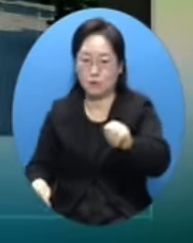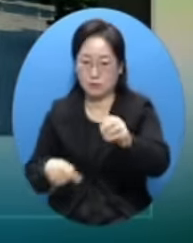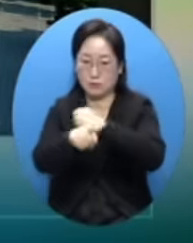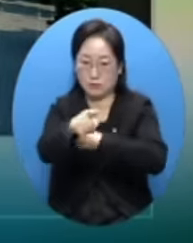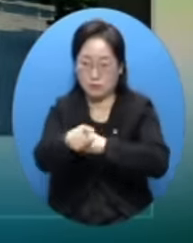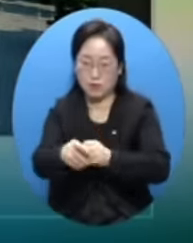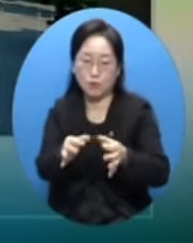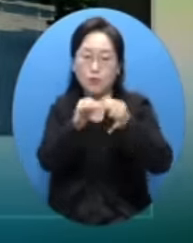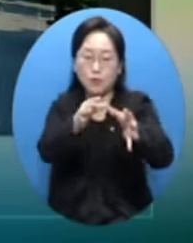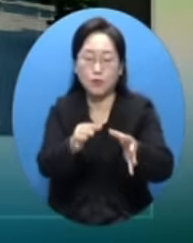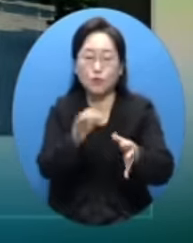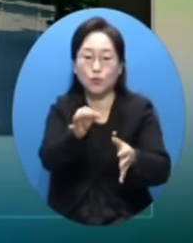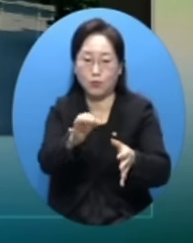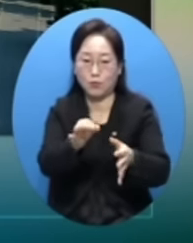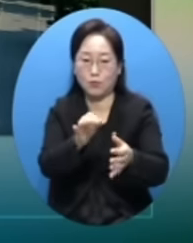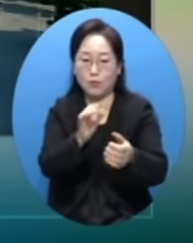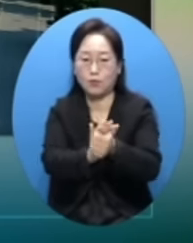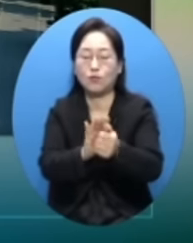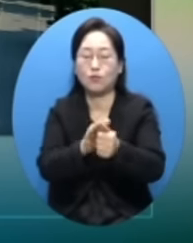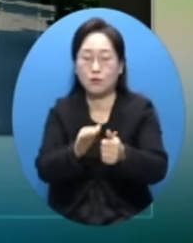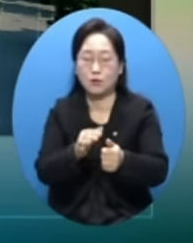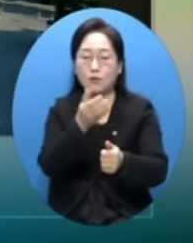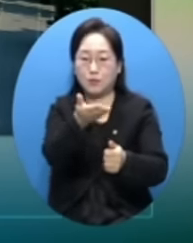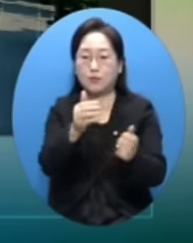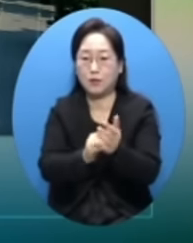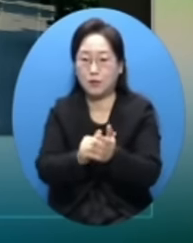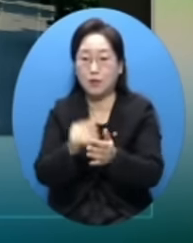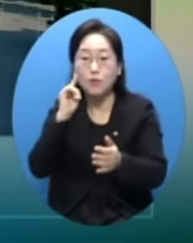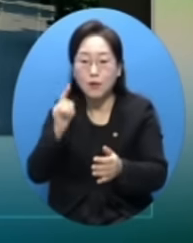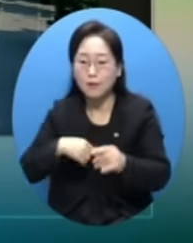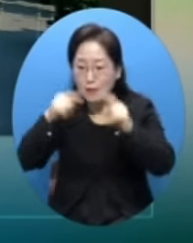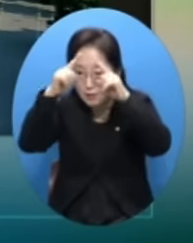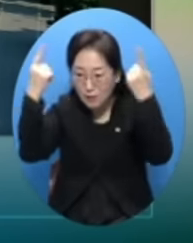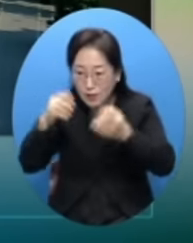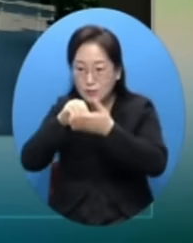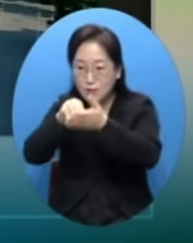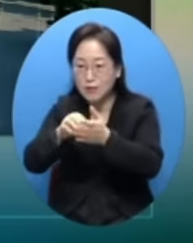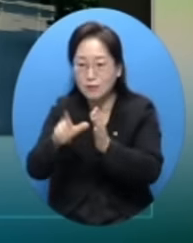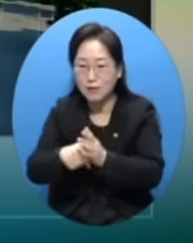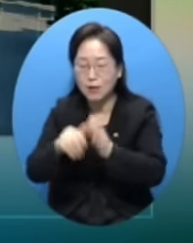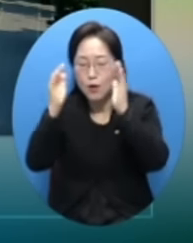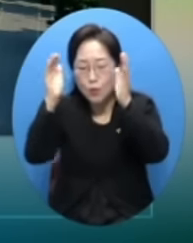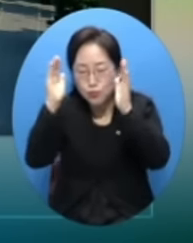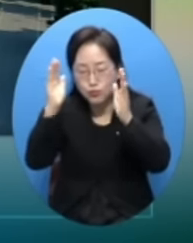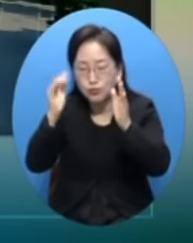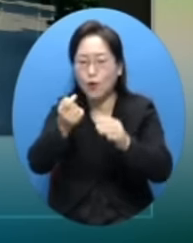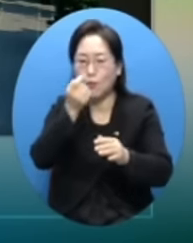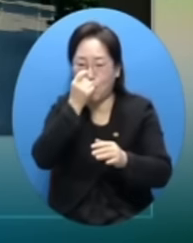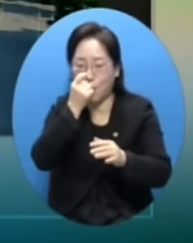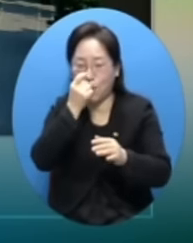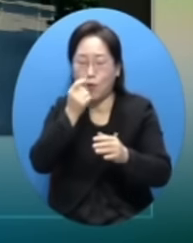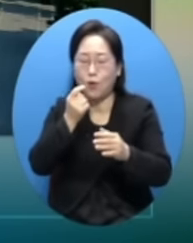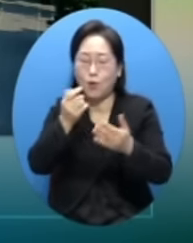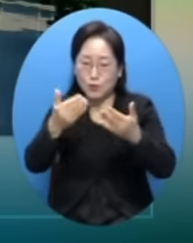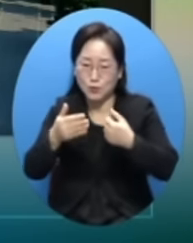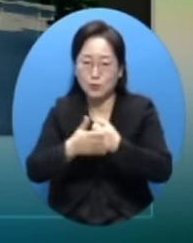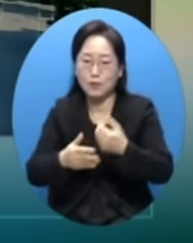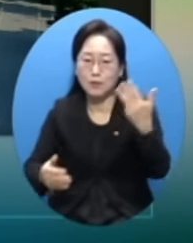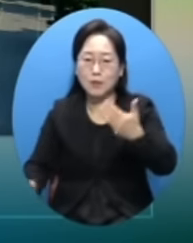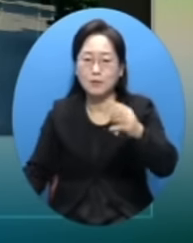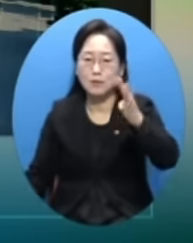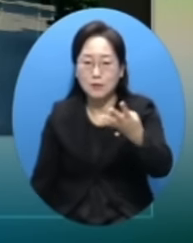노동가 수 있는데이 대학에서 자기를 성공시킬 수 있는 그러한 교육을 시켜줬다 해서 8450